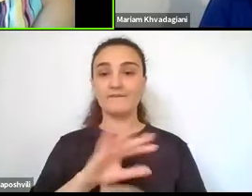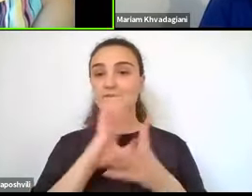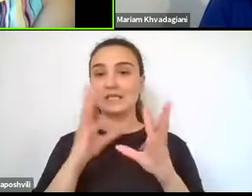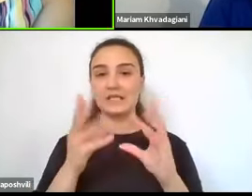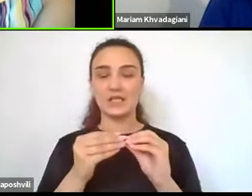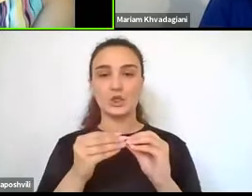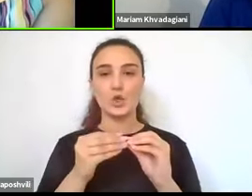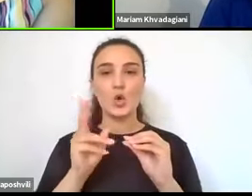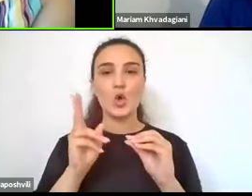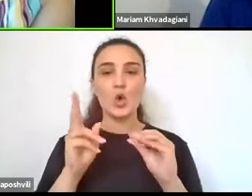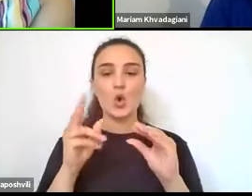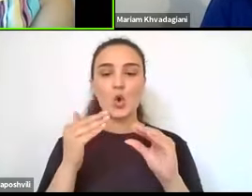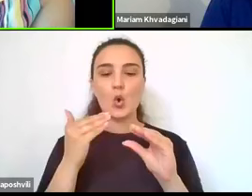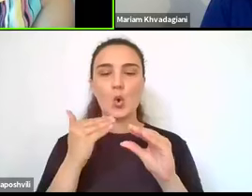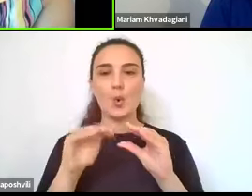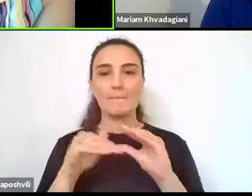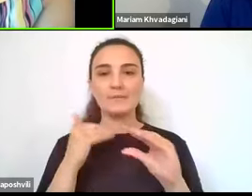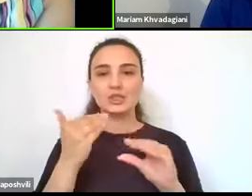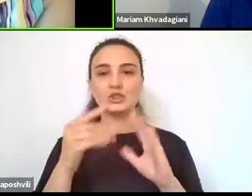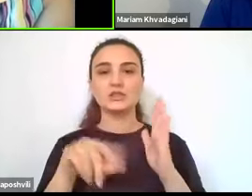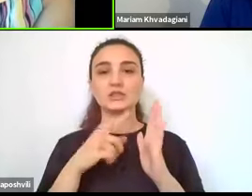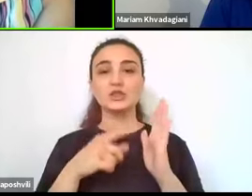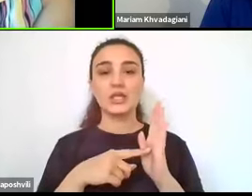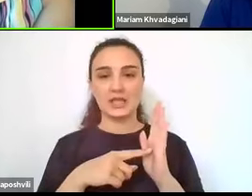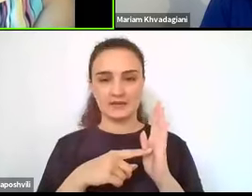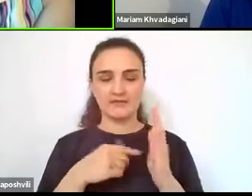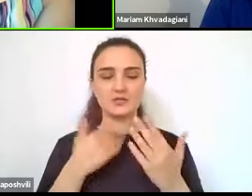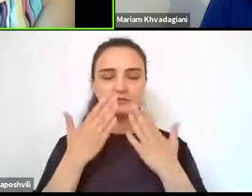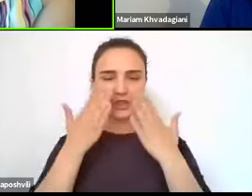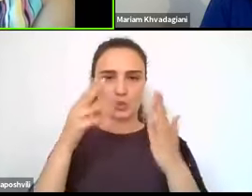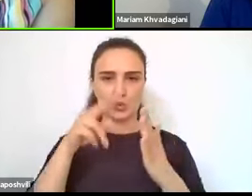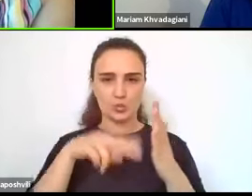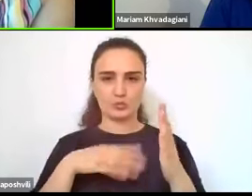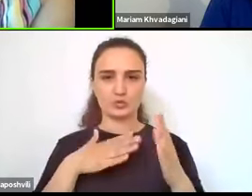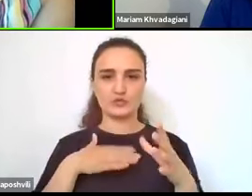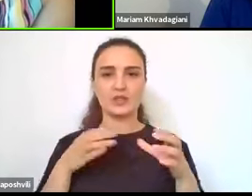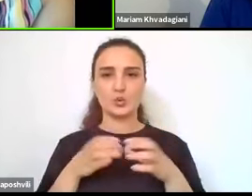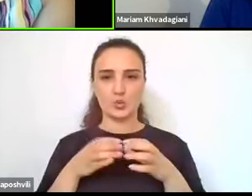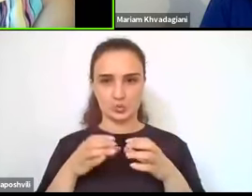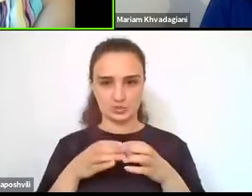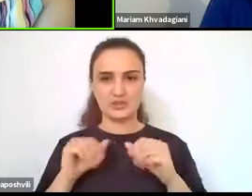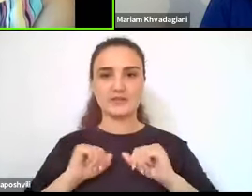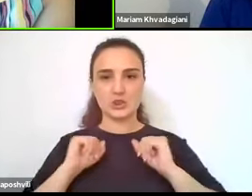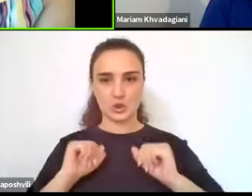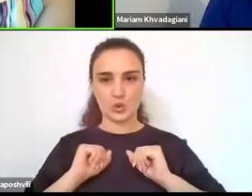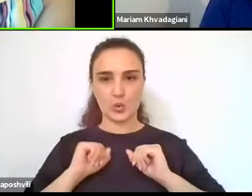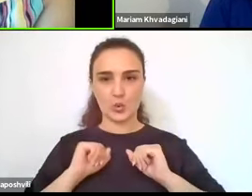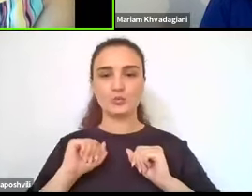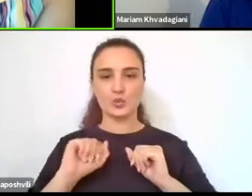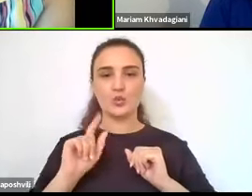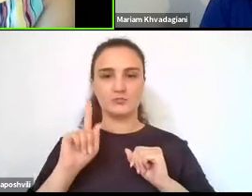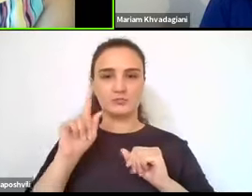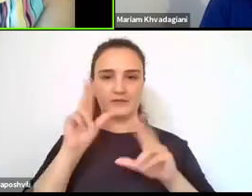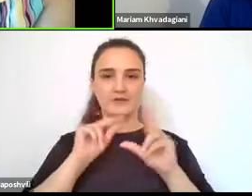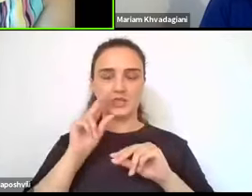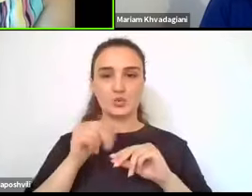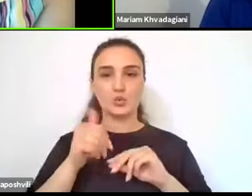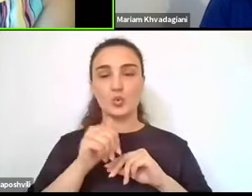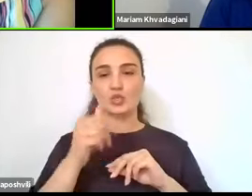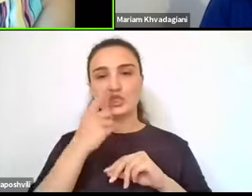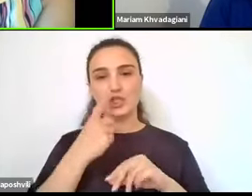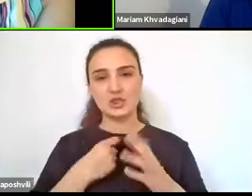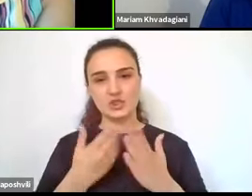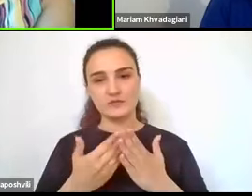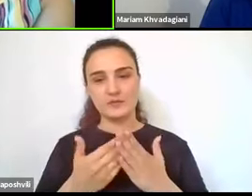კომენტარს, კითხვას თქვენს უკავშირს ვეცნობთ, კითხულობთ ჩვენი გუნდი და ვცდილობთ, რომ მაქსიმალურად გავითვალისწინოთ, როგორც შენიშნები,